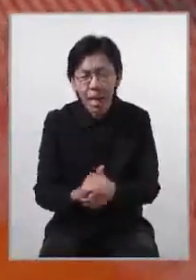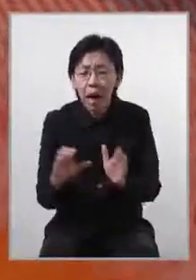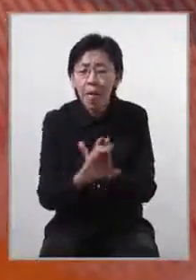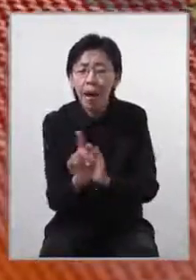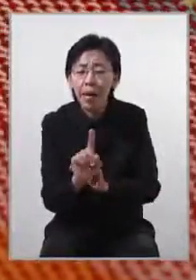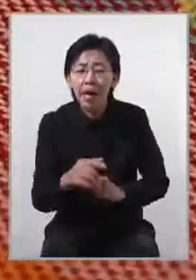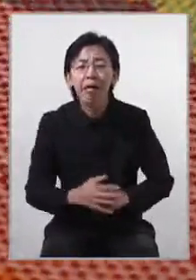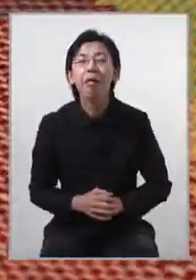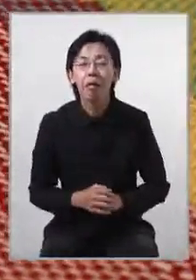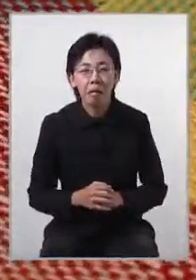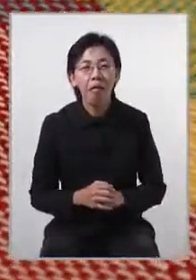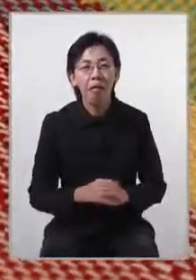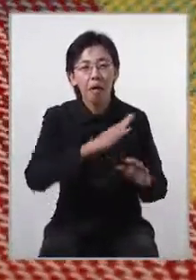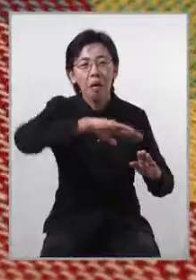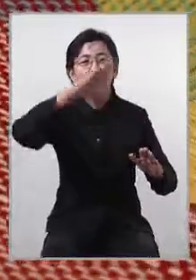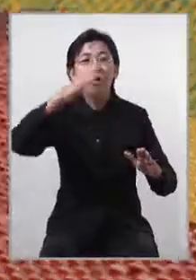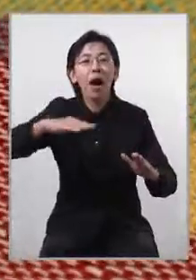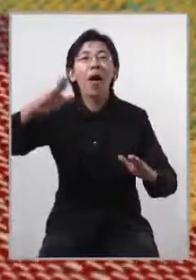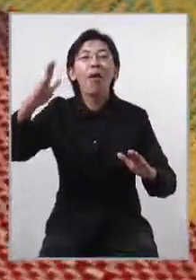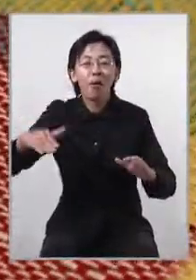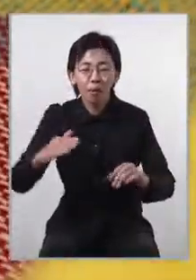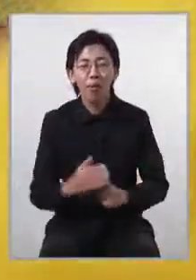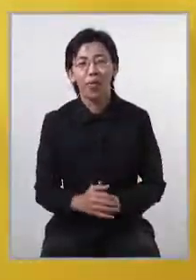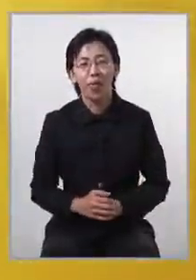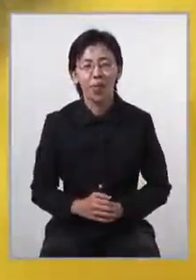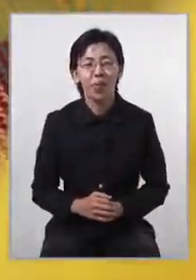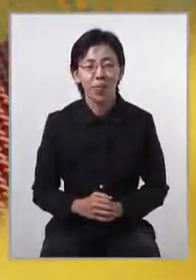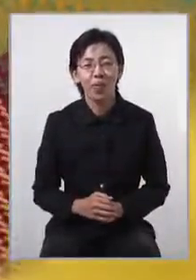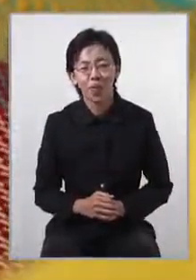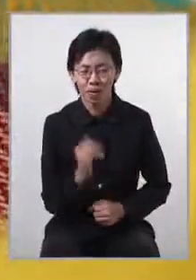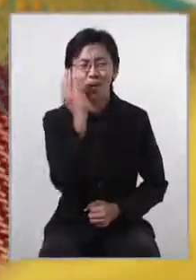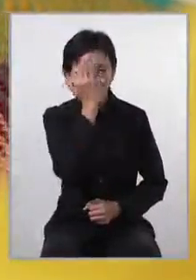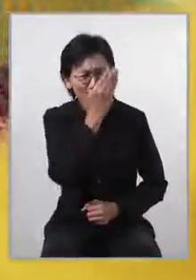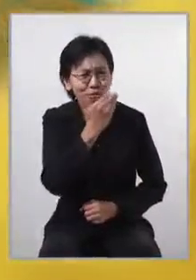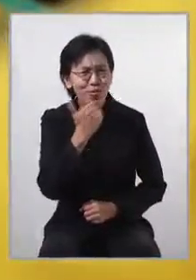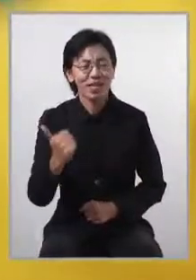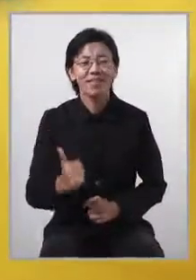ขาค่ะ ภูเขาโอ้สวยนะเนี่ย